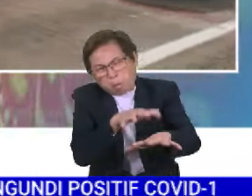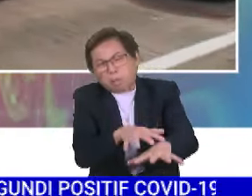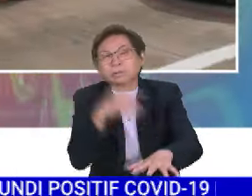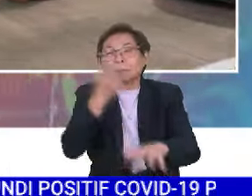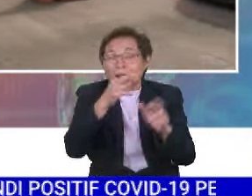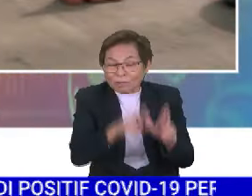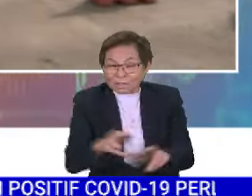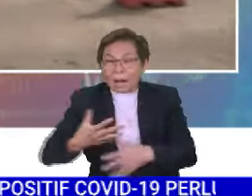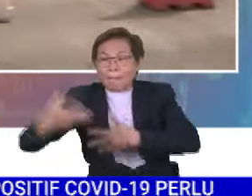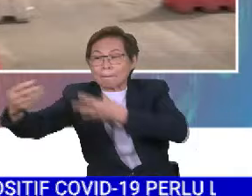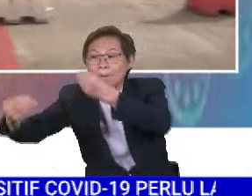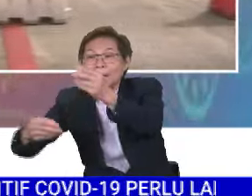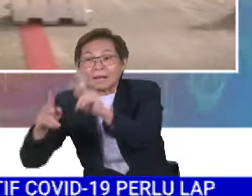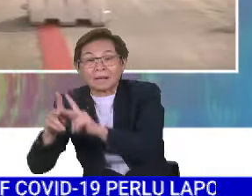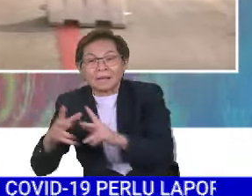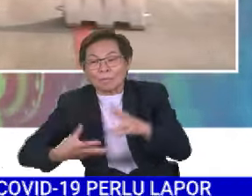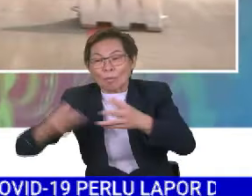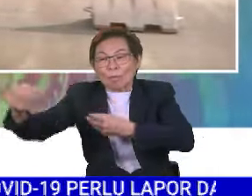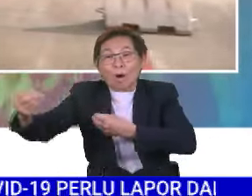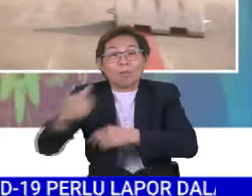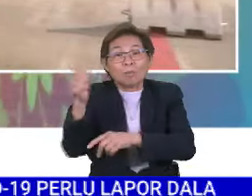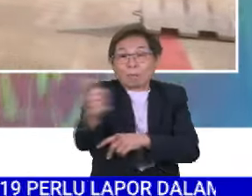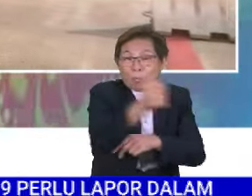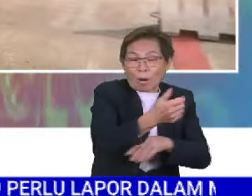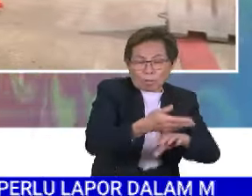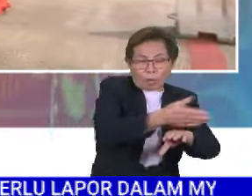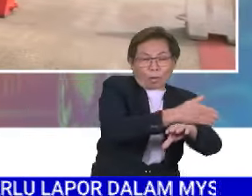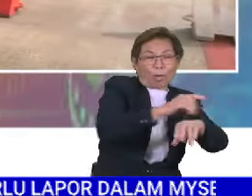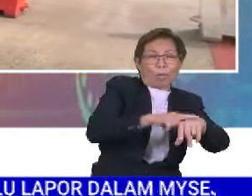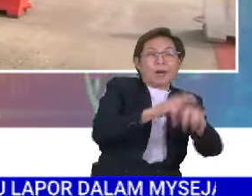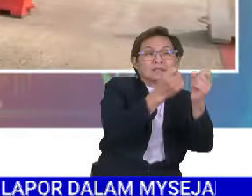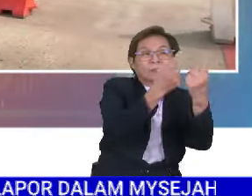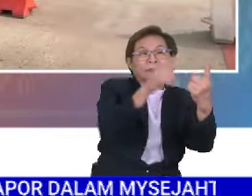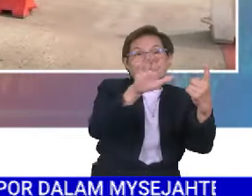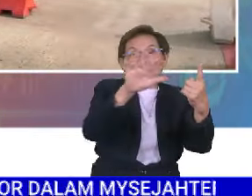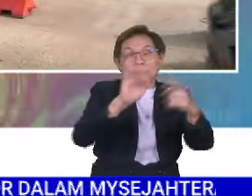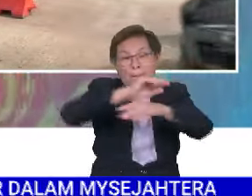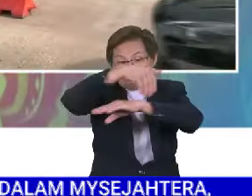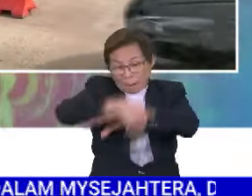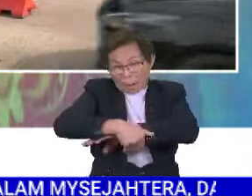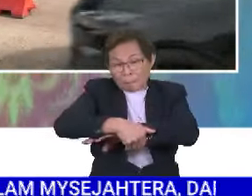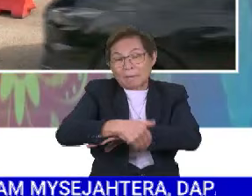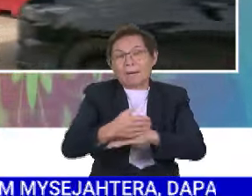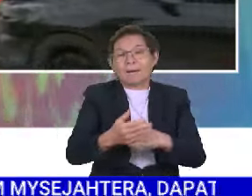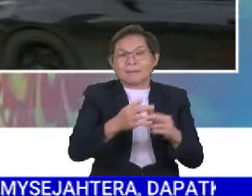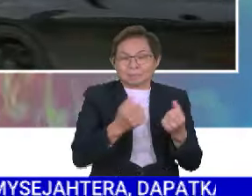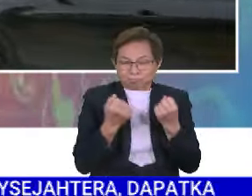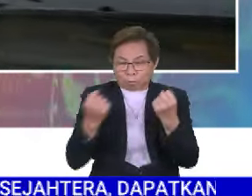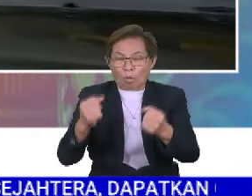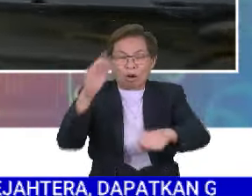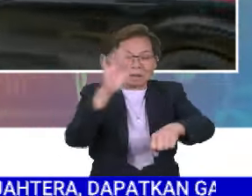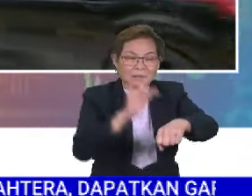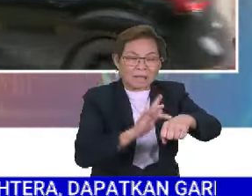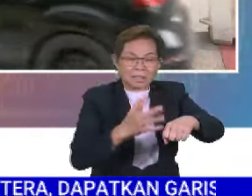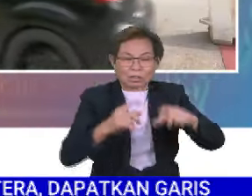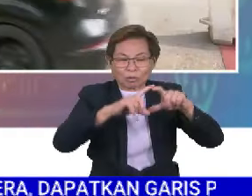merancang perjalanan pulang ke destinasi masing-masing sebelum jam 11.59 malam ini, pastikan kad touch and